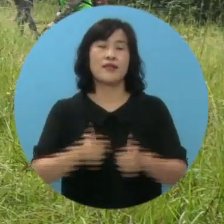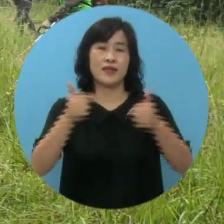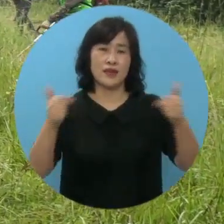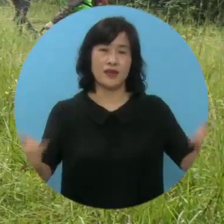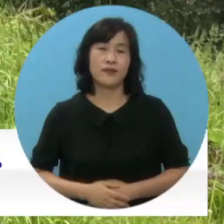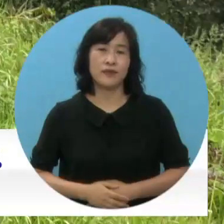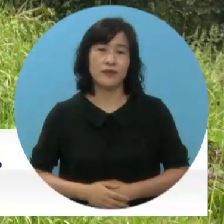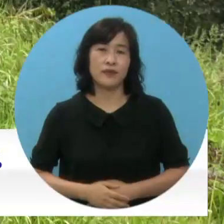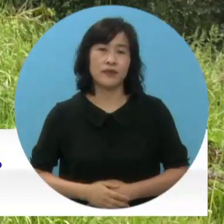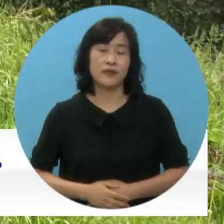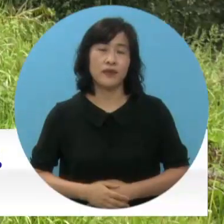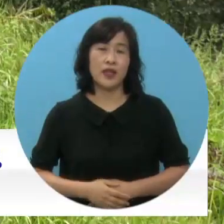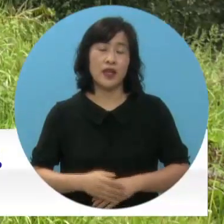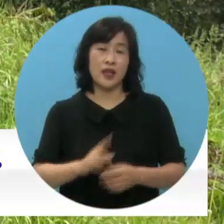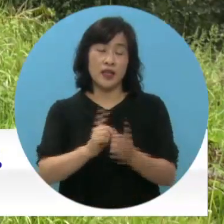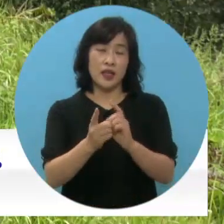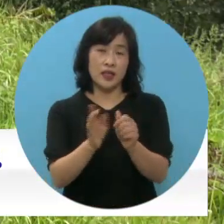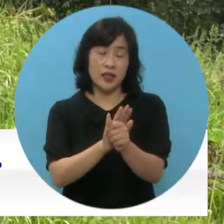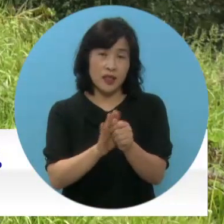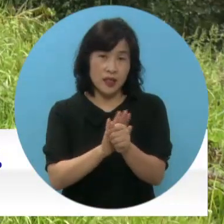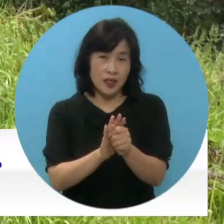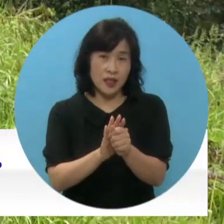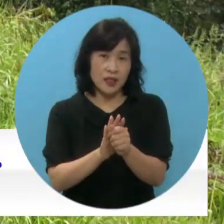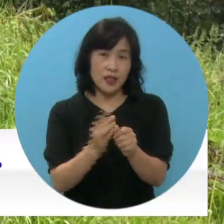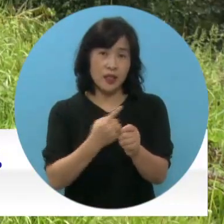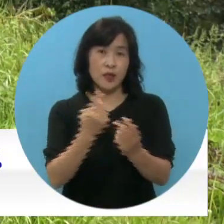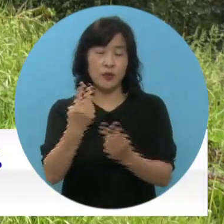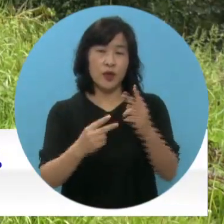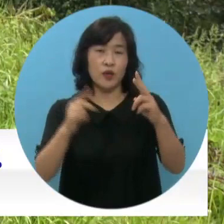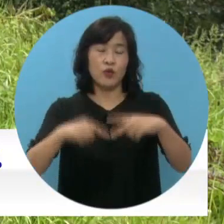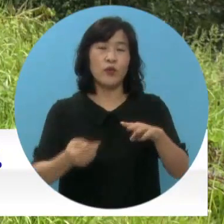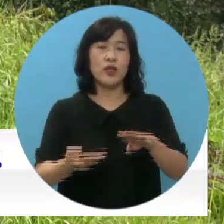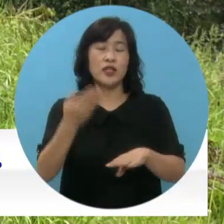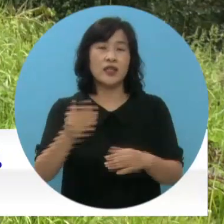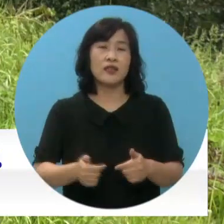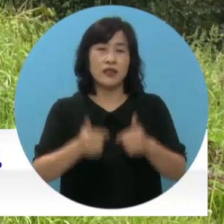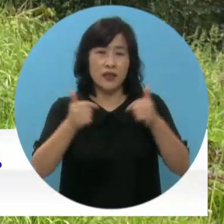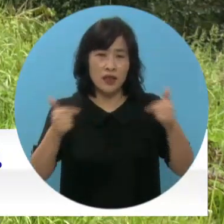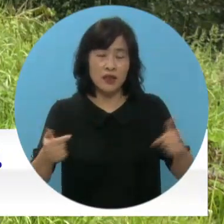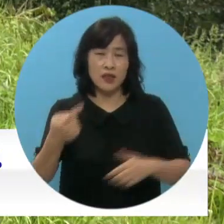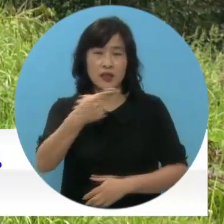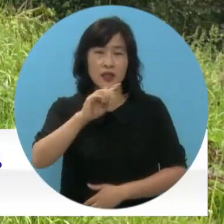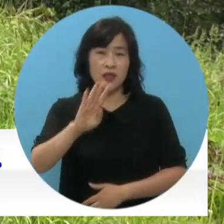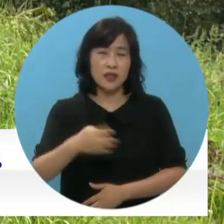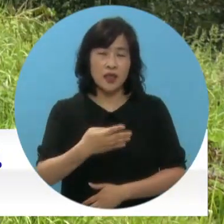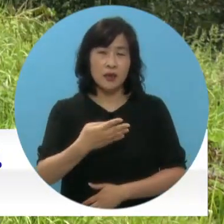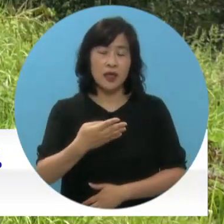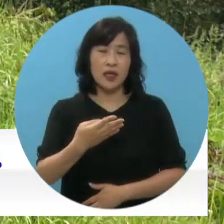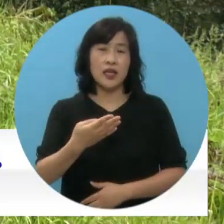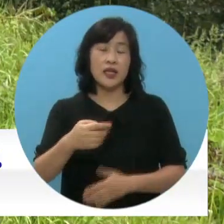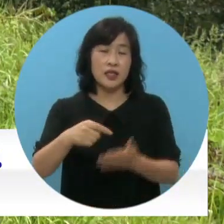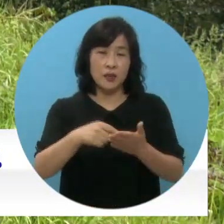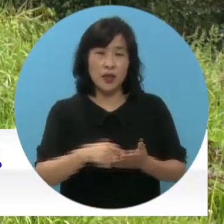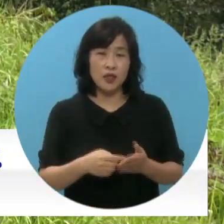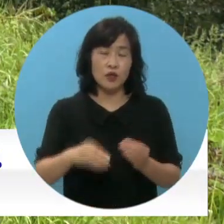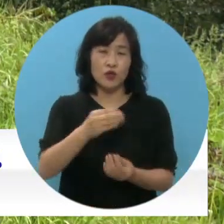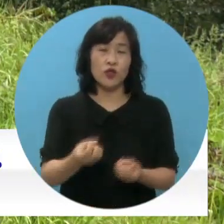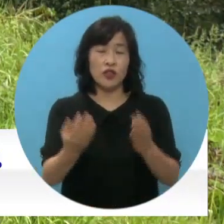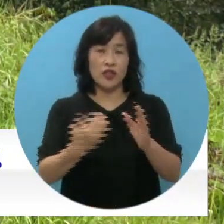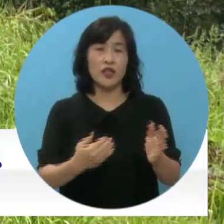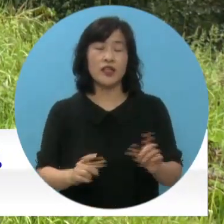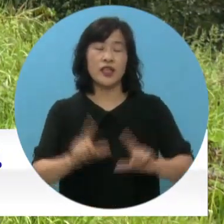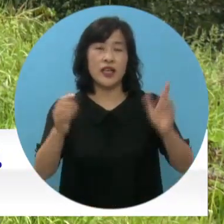늘었습니다. 묘지 벌초 대행 서비스는 전년도에 비해 2배로 증가한 1,400기를 신청받아